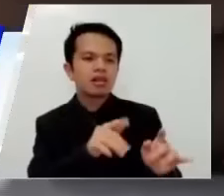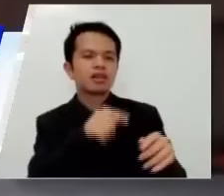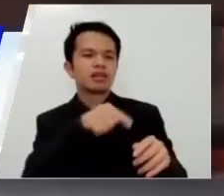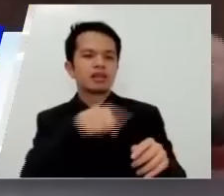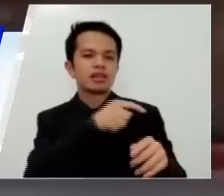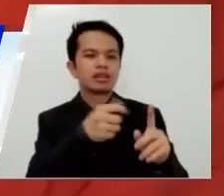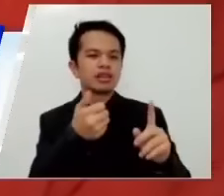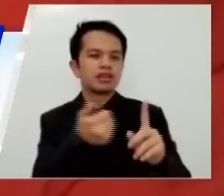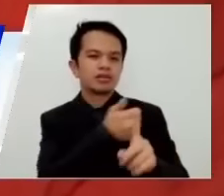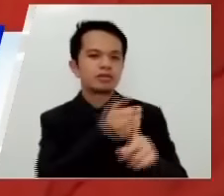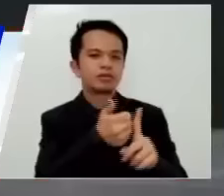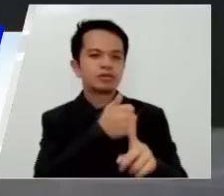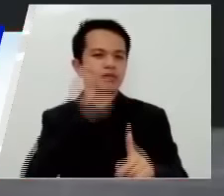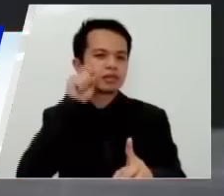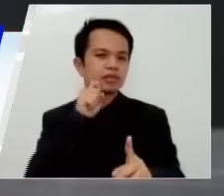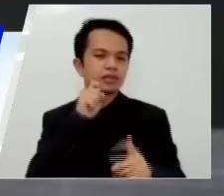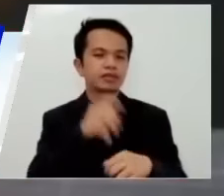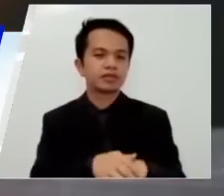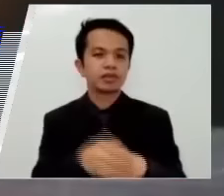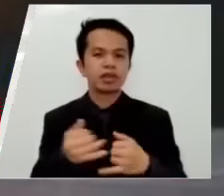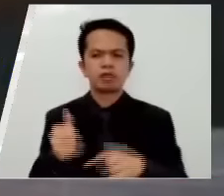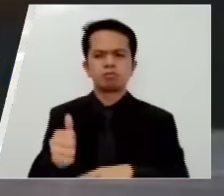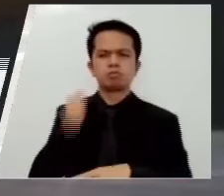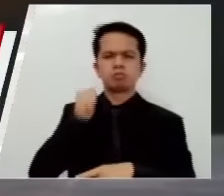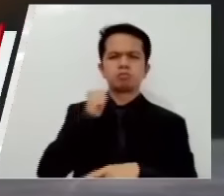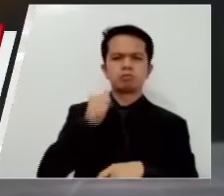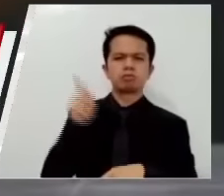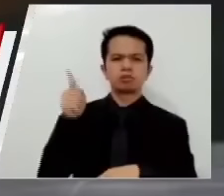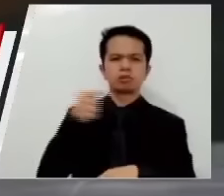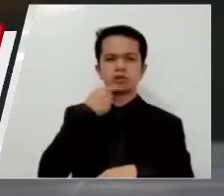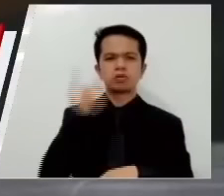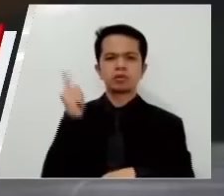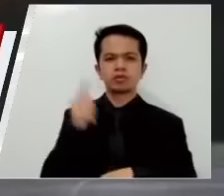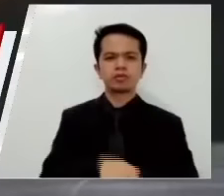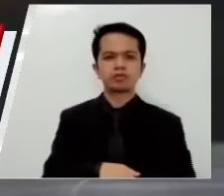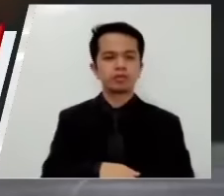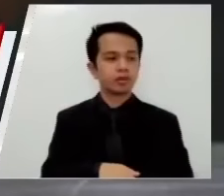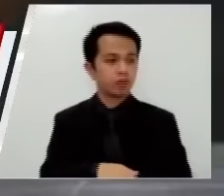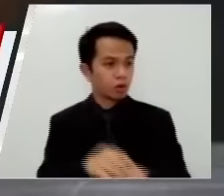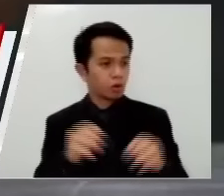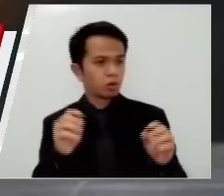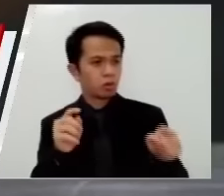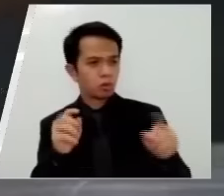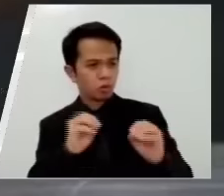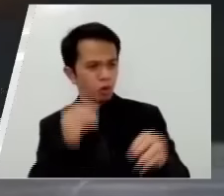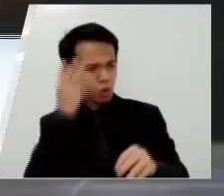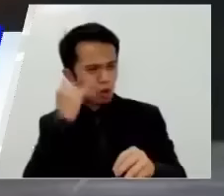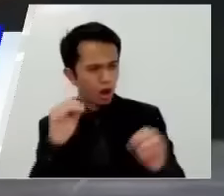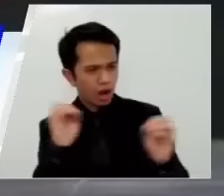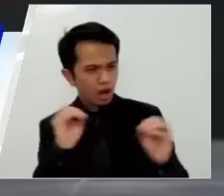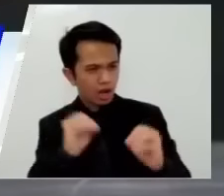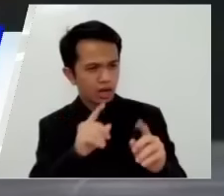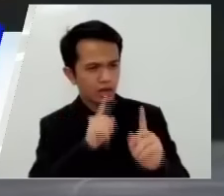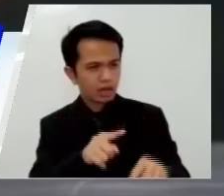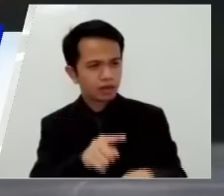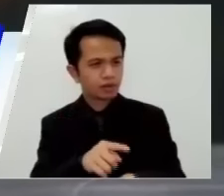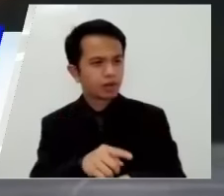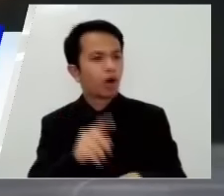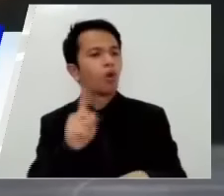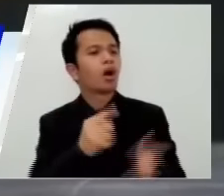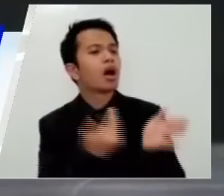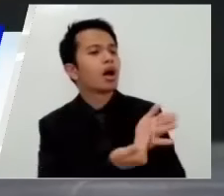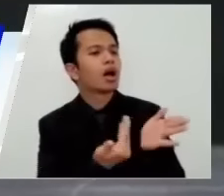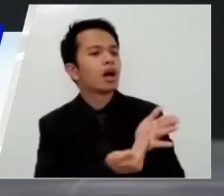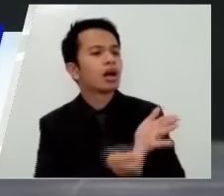mang itinanggi ng suspect ang krimen. Wala po. Anong pagpapatunay mo na ikaw ay walang sala? Ano wala. Ebidensya? Wala po ako